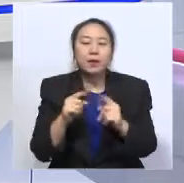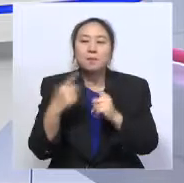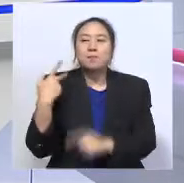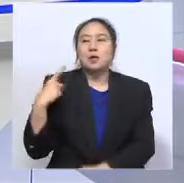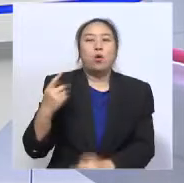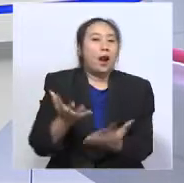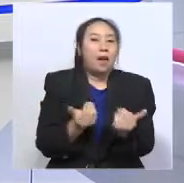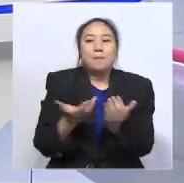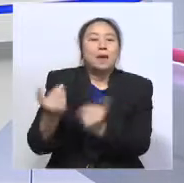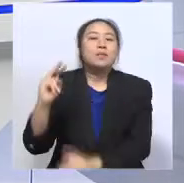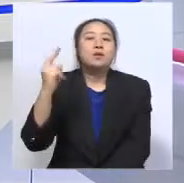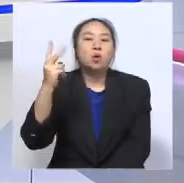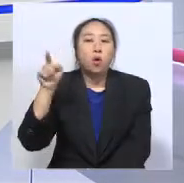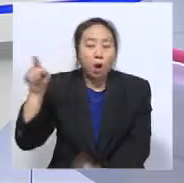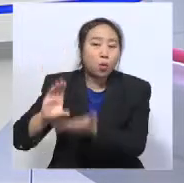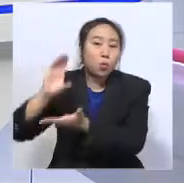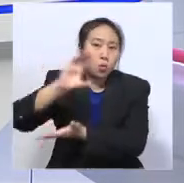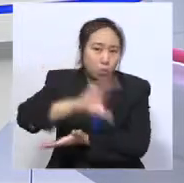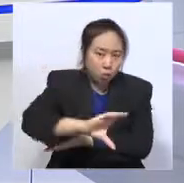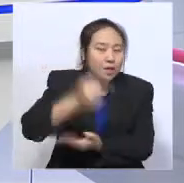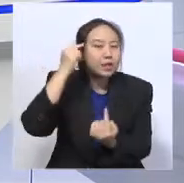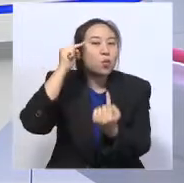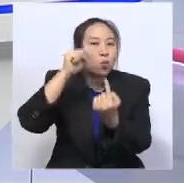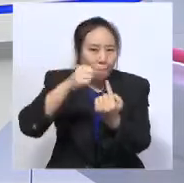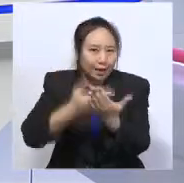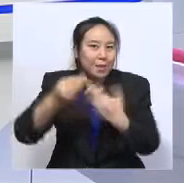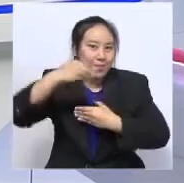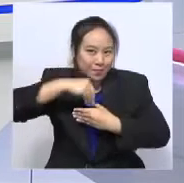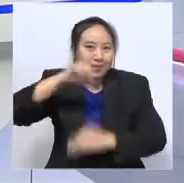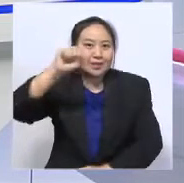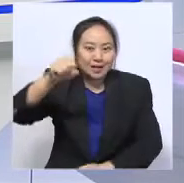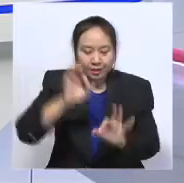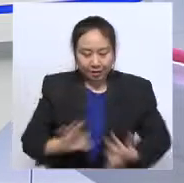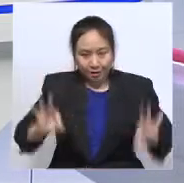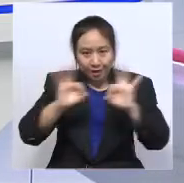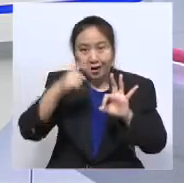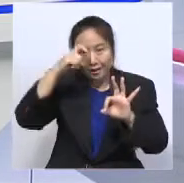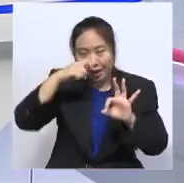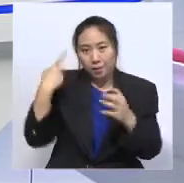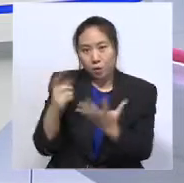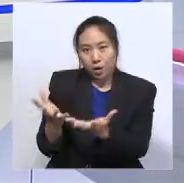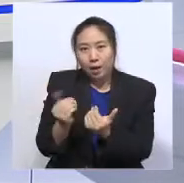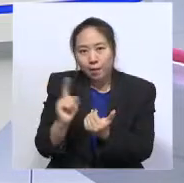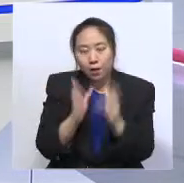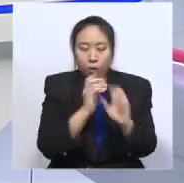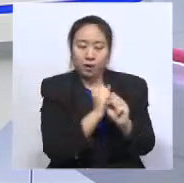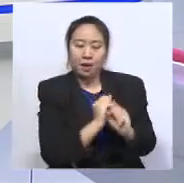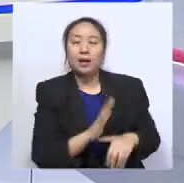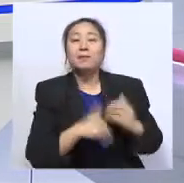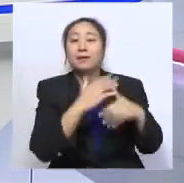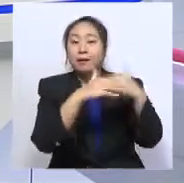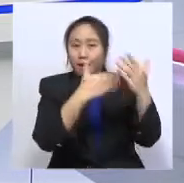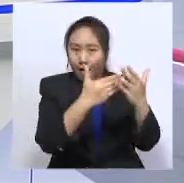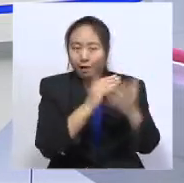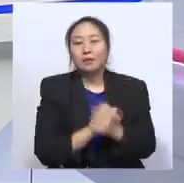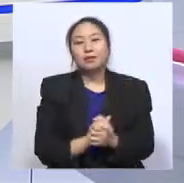ได้ประโยชน์ร่วมกันทั้งสองฝ่ายเข้ามาลงทุนแน่นอนก็ต้องหวังผลประโยชน์อยู่แล้วค่ะแต่ที่สำคัญประเทศไทยเนี่ยจะได้ประโยชน์ทั้งในเรื่องของการพัฒนาบุคลากรด้วยแล้ว